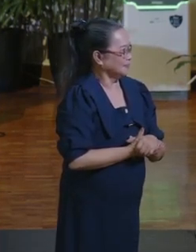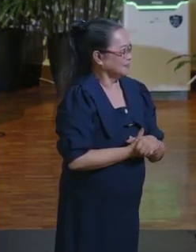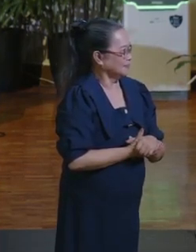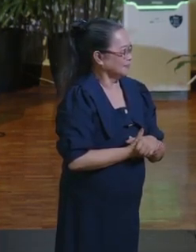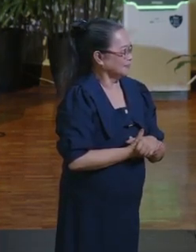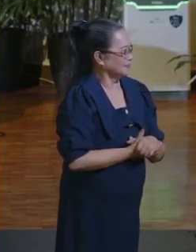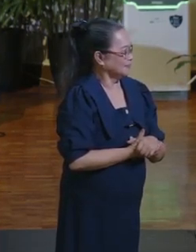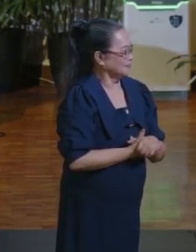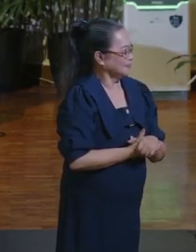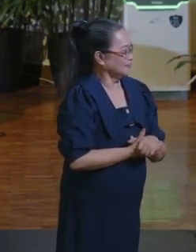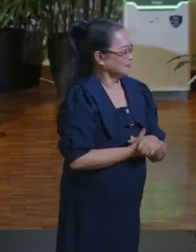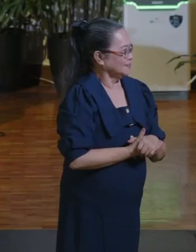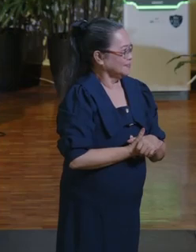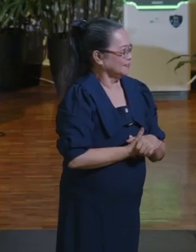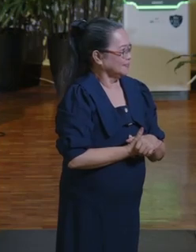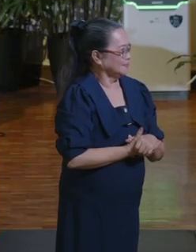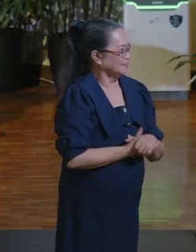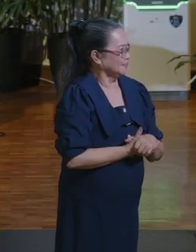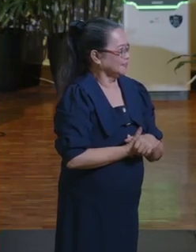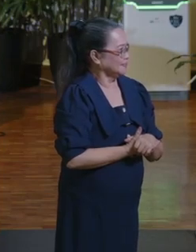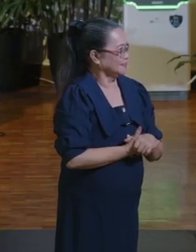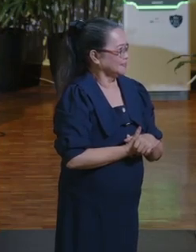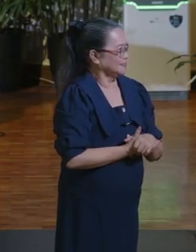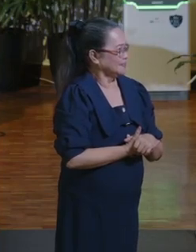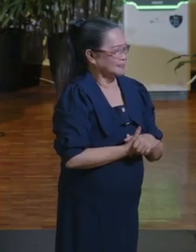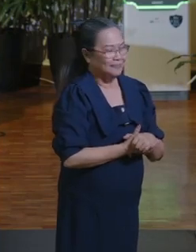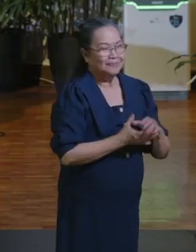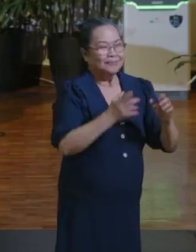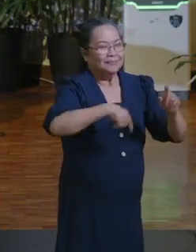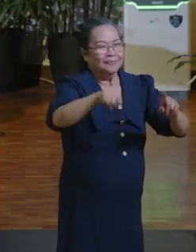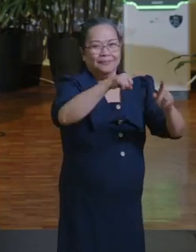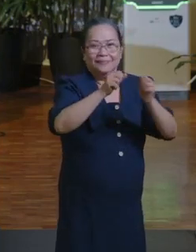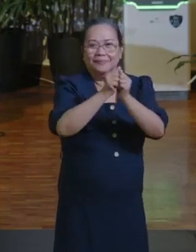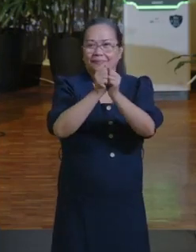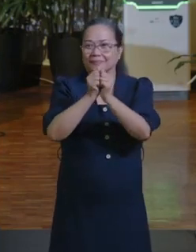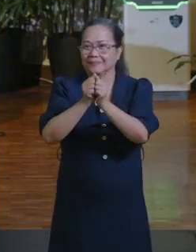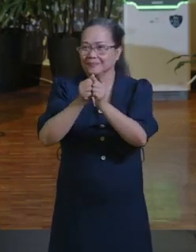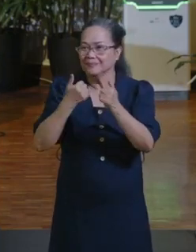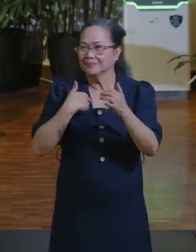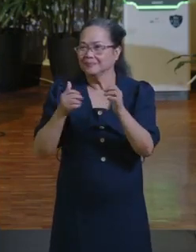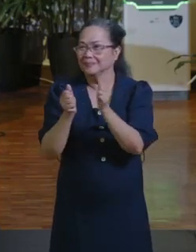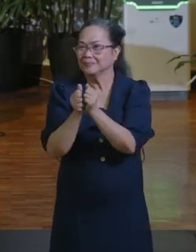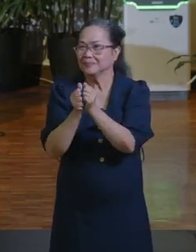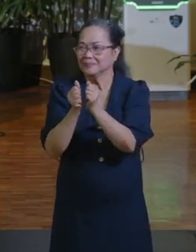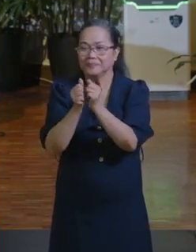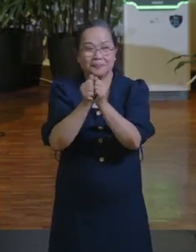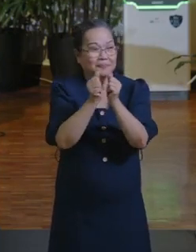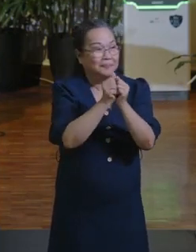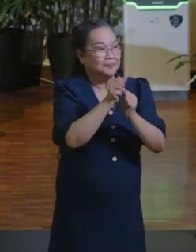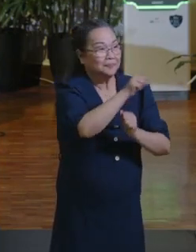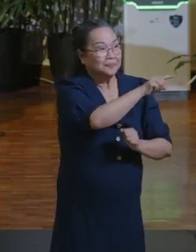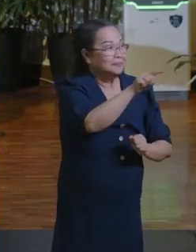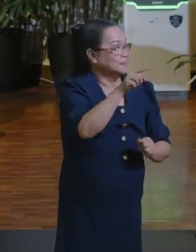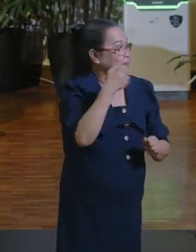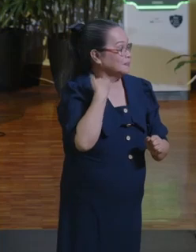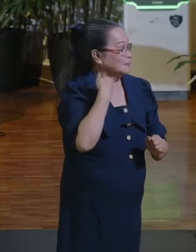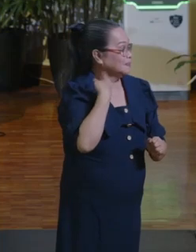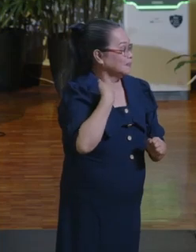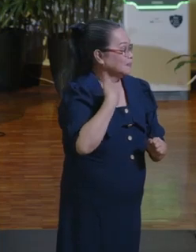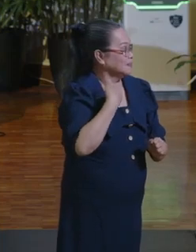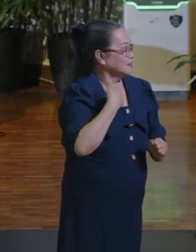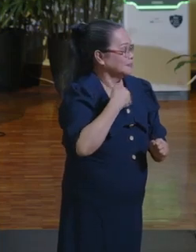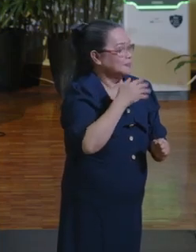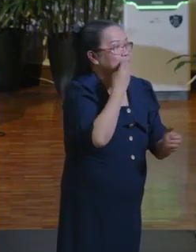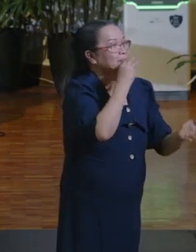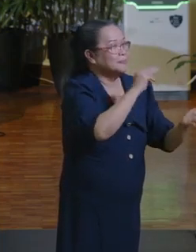Para doon sa mga ngayon nating nakasama at hindi ninyo napakinggan yung mga previous